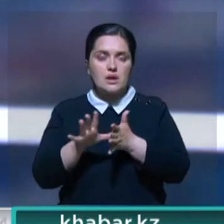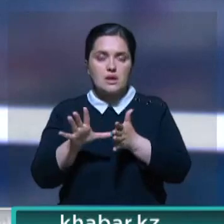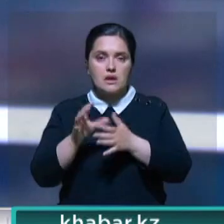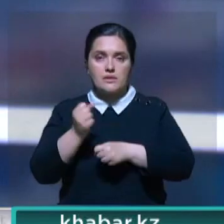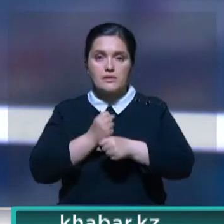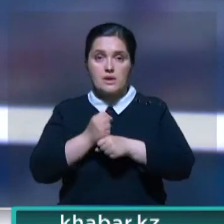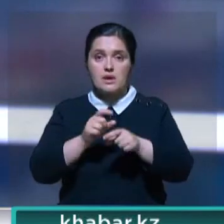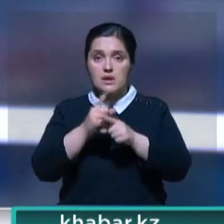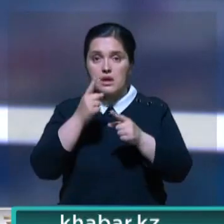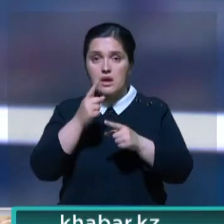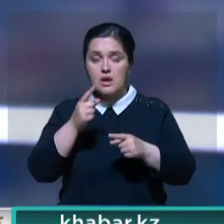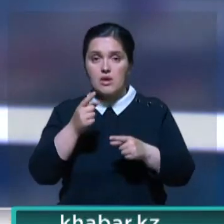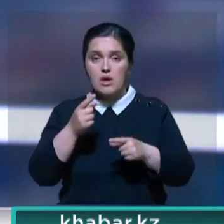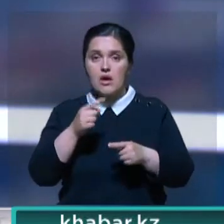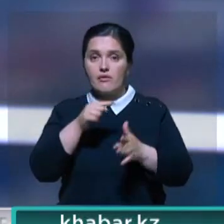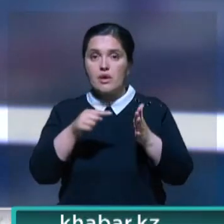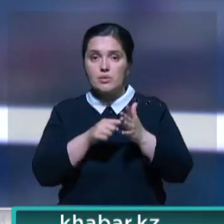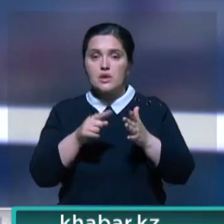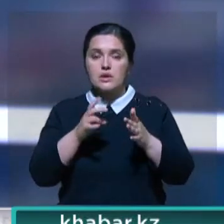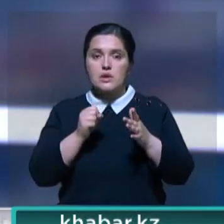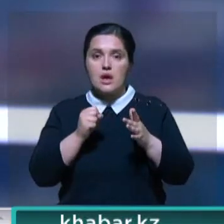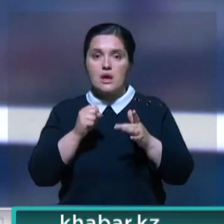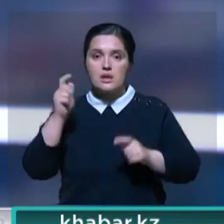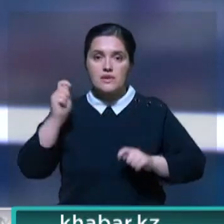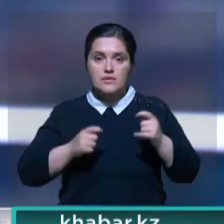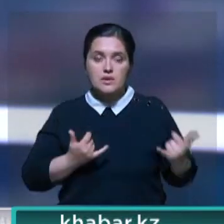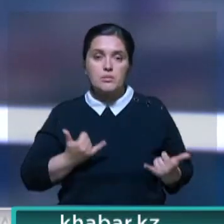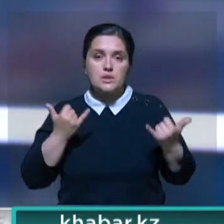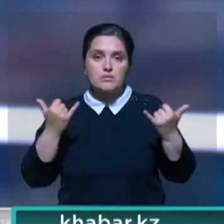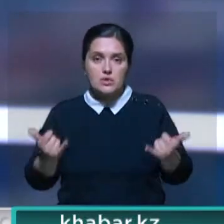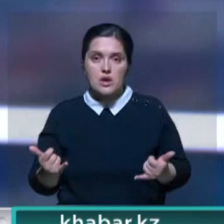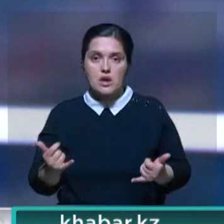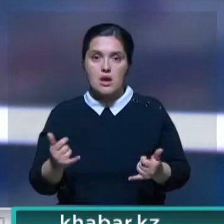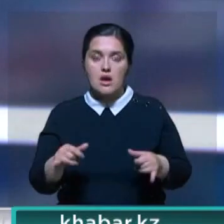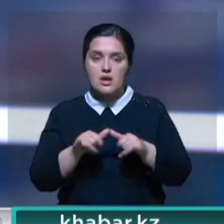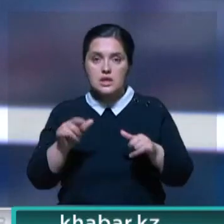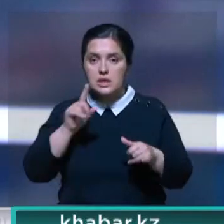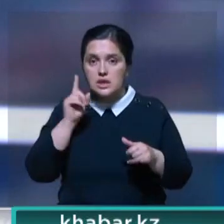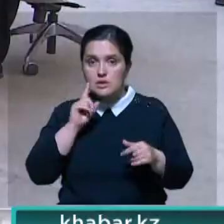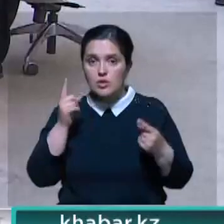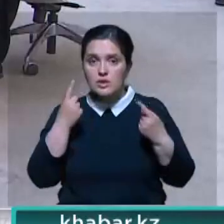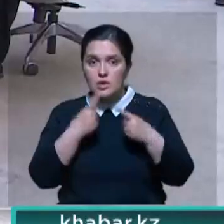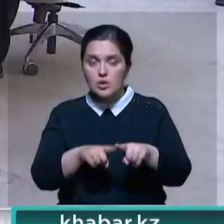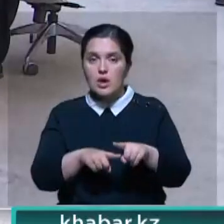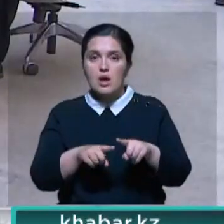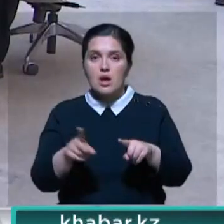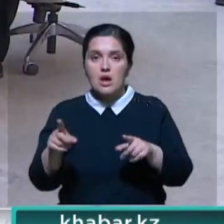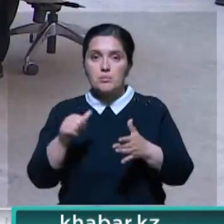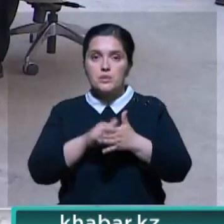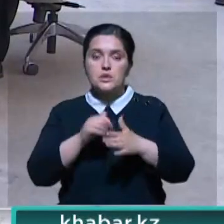крайней мере, так заявляют эксперты отрасли. Вопрос обсуждали на конференции, посвященной перспективам развития зеленых